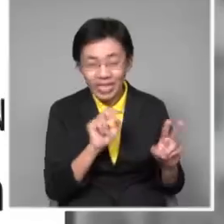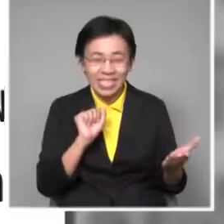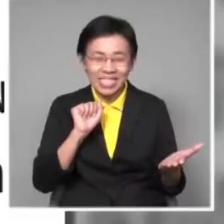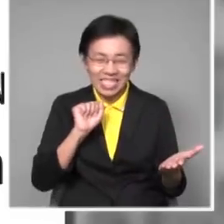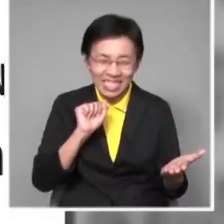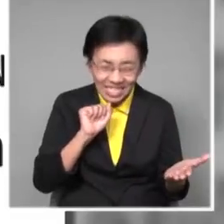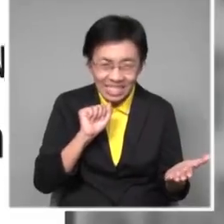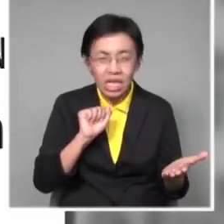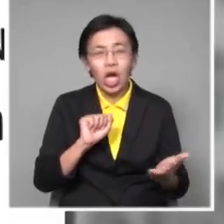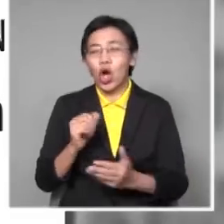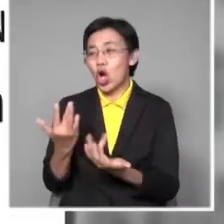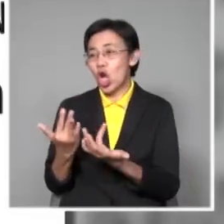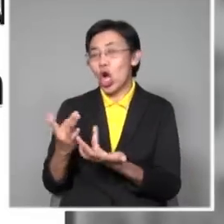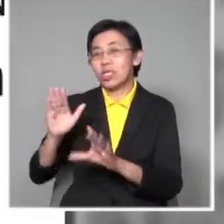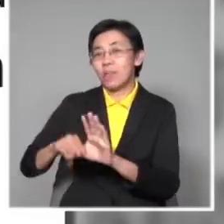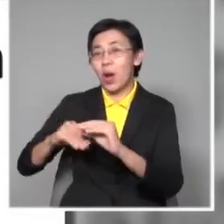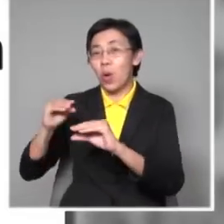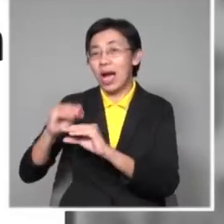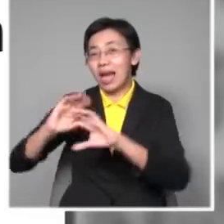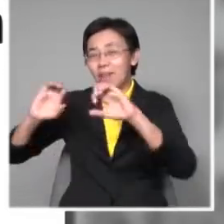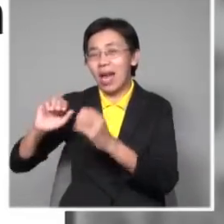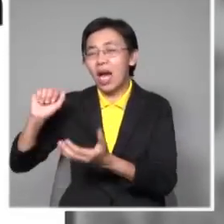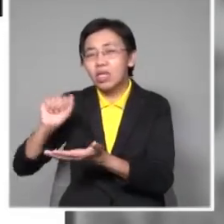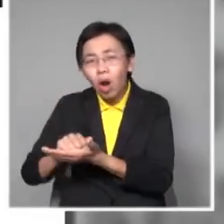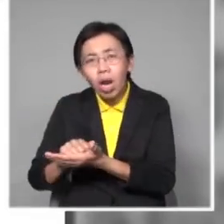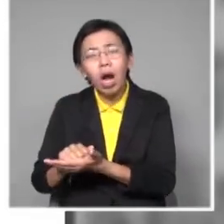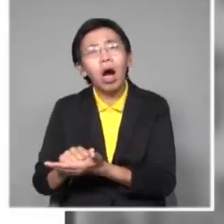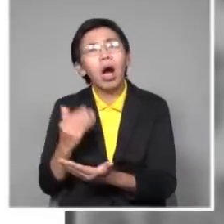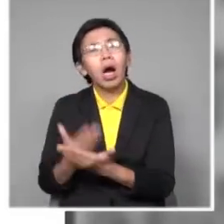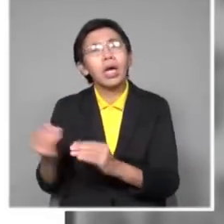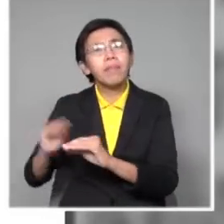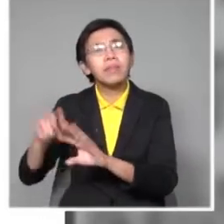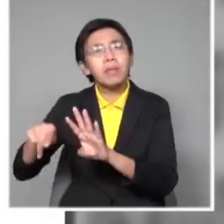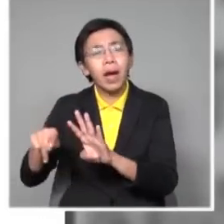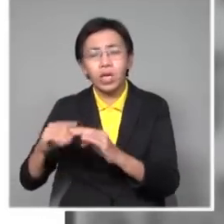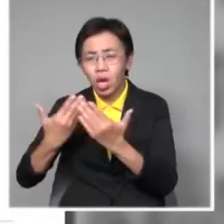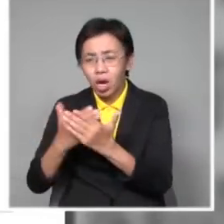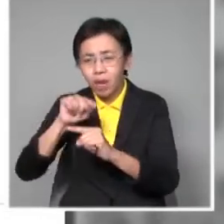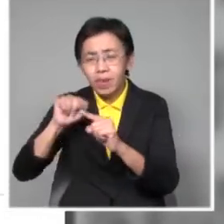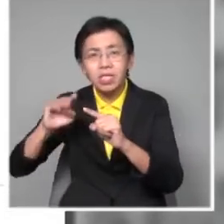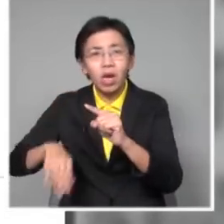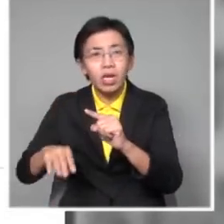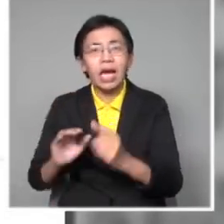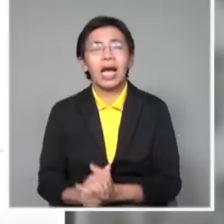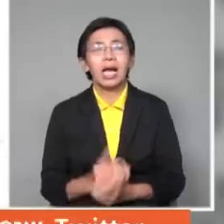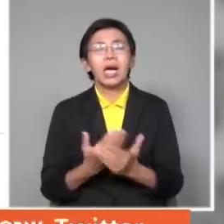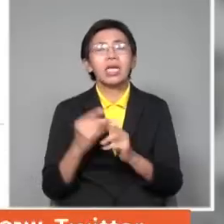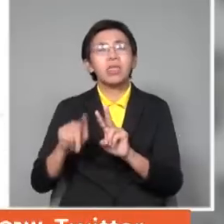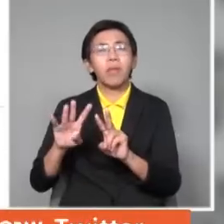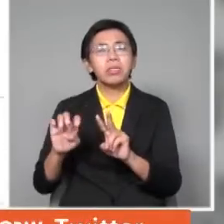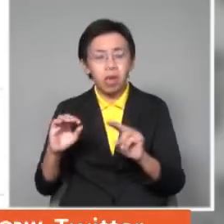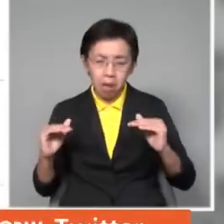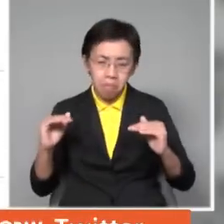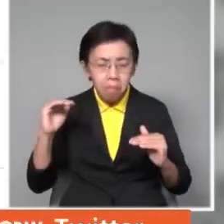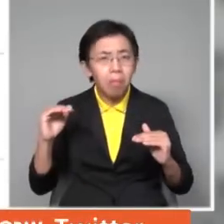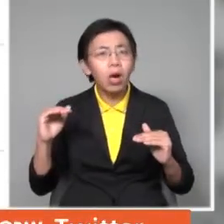ใช้สิทธิ์เราเที่ยวด้วยกันค่าห้องปรับขึ้นมาเป็น 4,000 บาทลดราคา 40% เหลือ 2,400 บาทกลายเป็นว่า